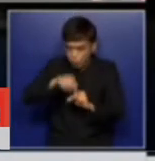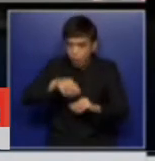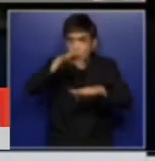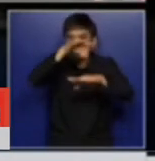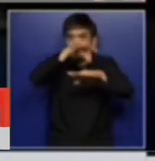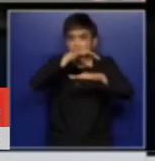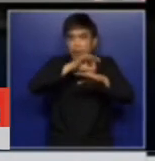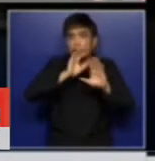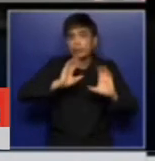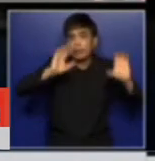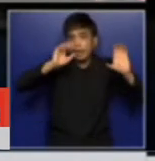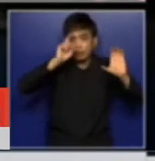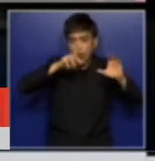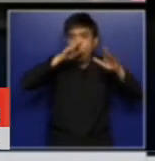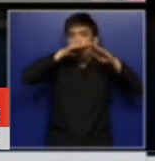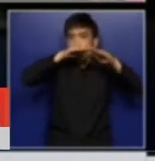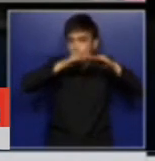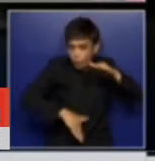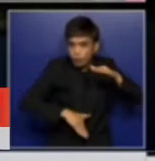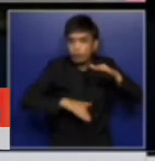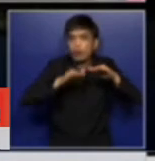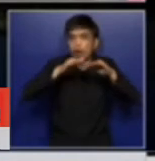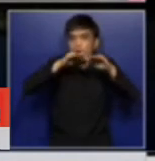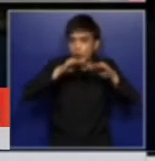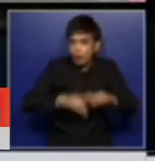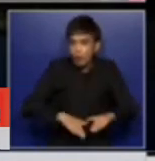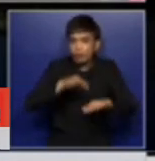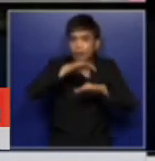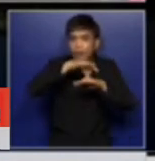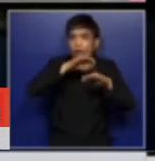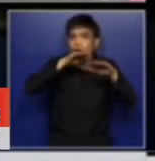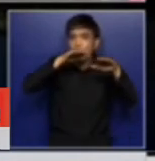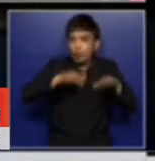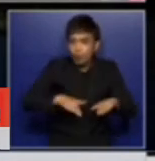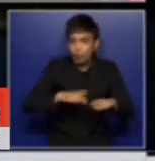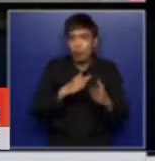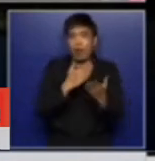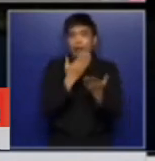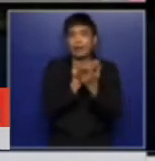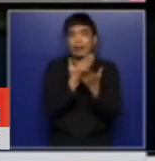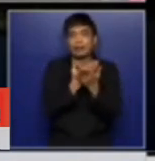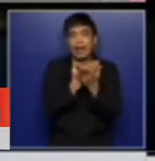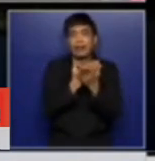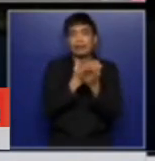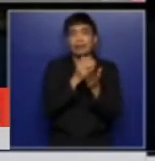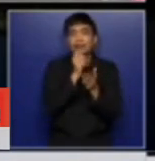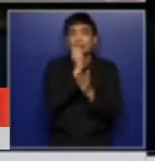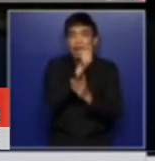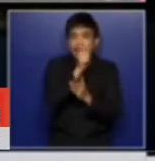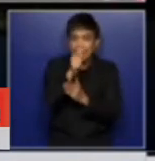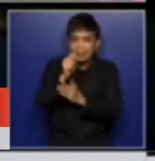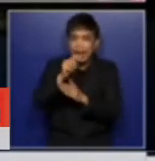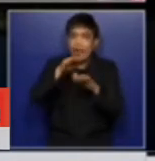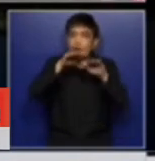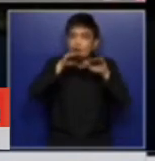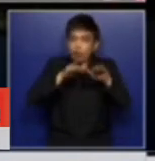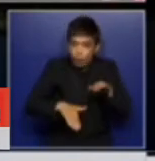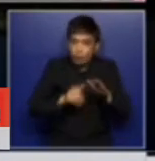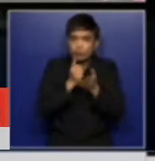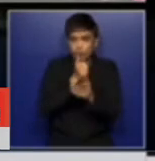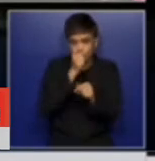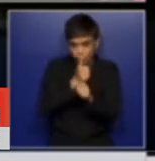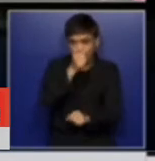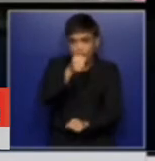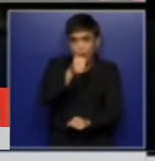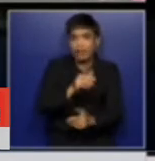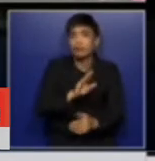งจังครับทั้งนี้เพื่อที่จะได้ลดรายจ่ายประจำที่ไม่ก่อให้เกิดรายได้เนี่ยให้มากที่สุดเพราะอะไรท่านประธานทราบไหมครับรั